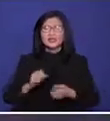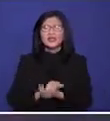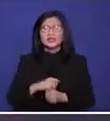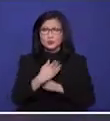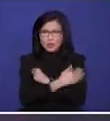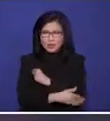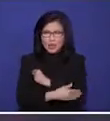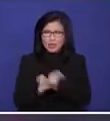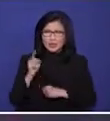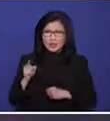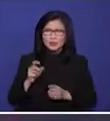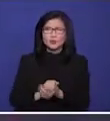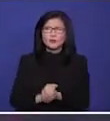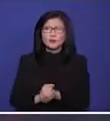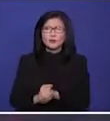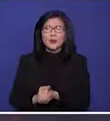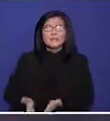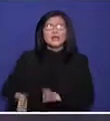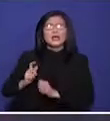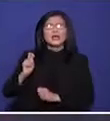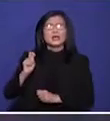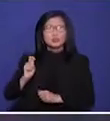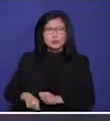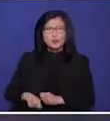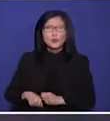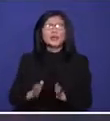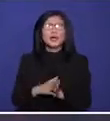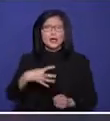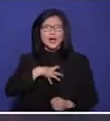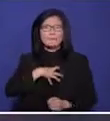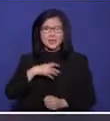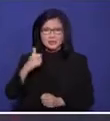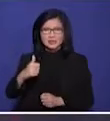maka penegakan hukum dan HAM akan semakin baik.